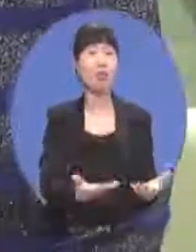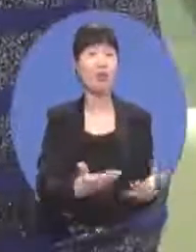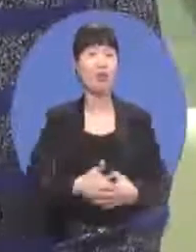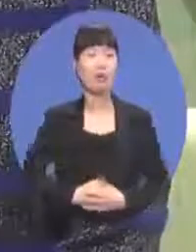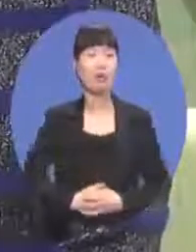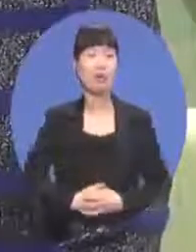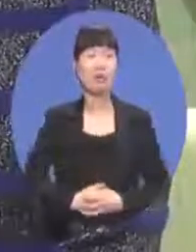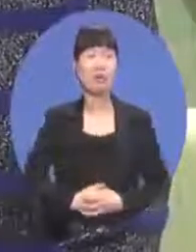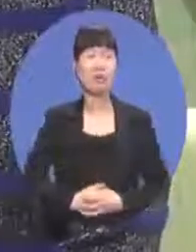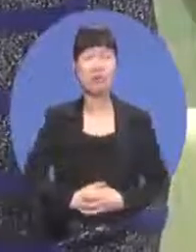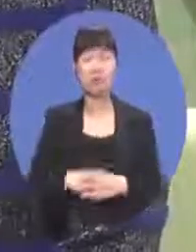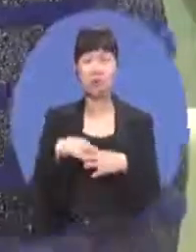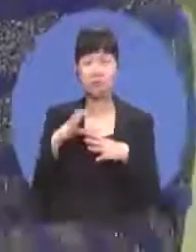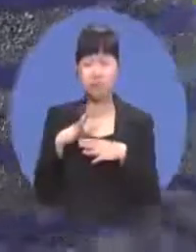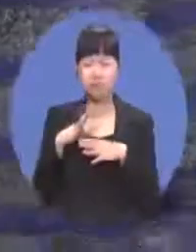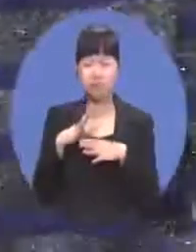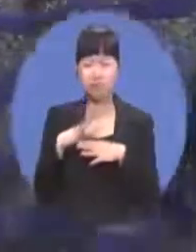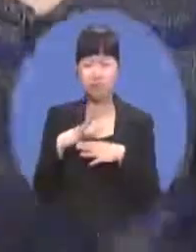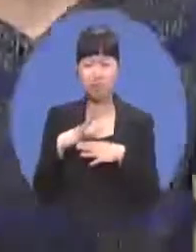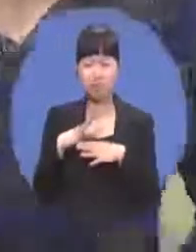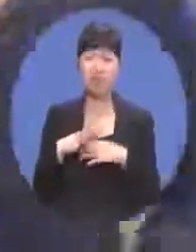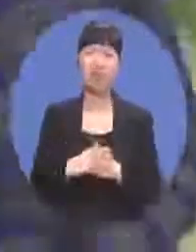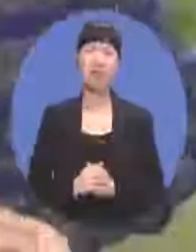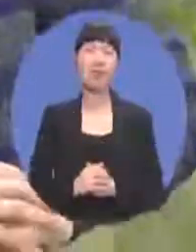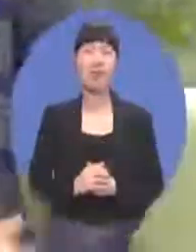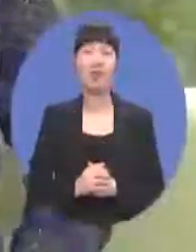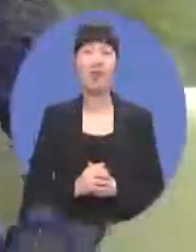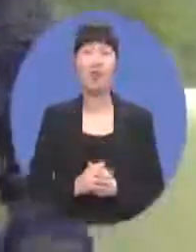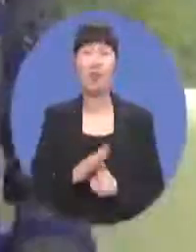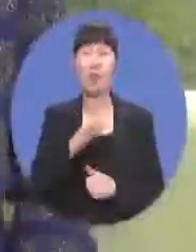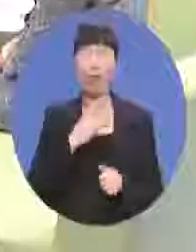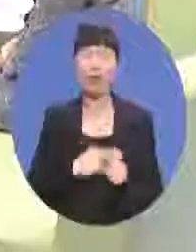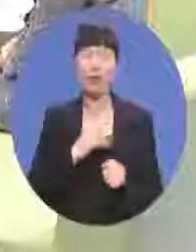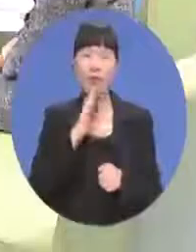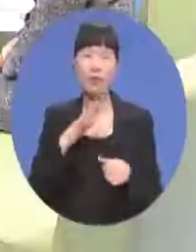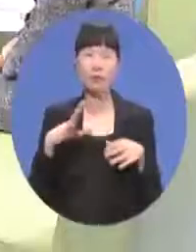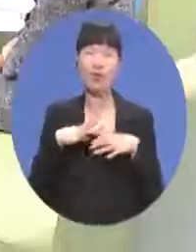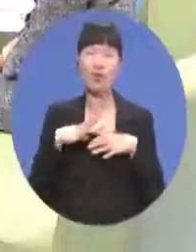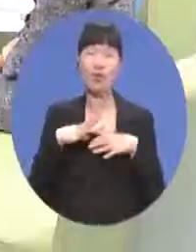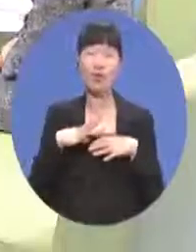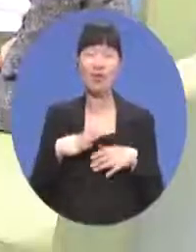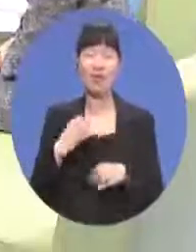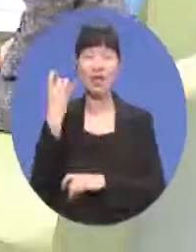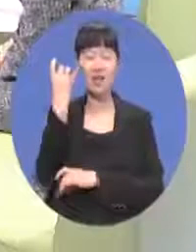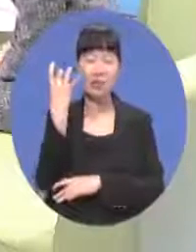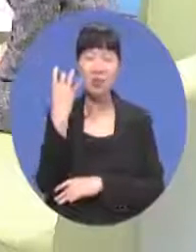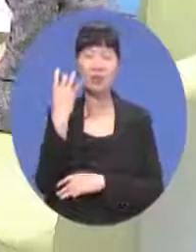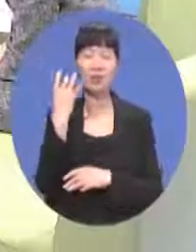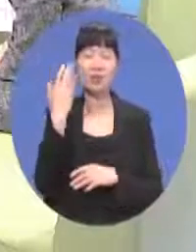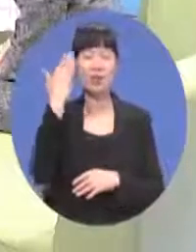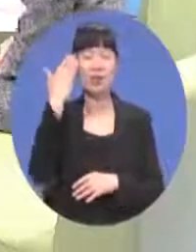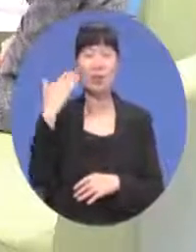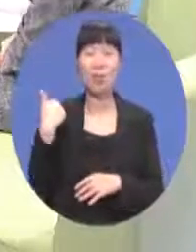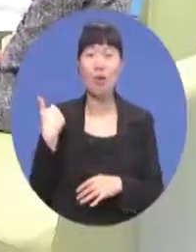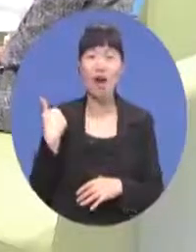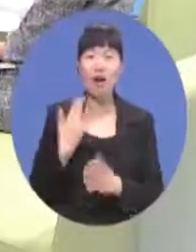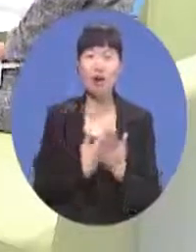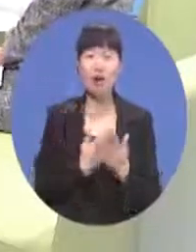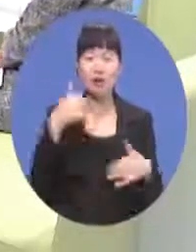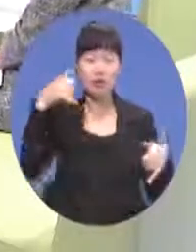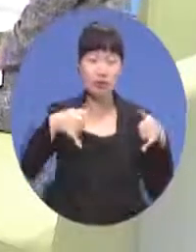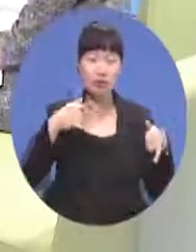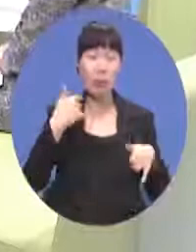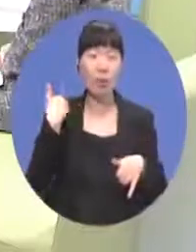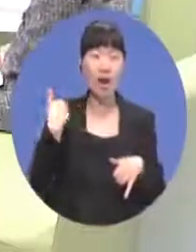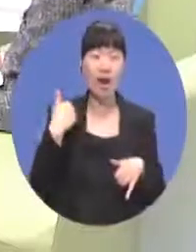응? 왜 이렇게 무서워요? 그러니까요. 선생님 무섭네요. 네. 그렇죠. 아니 근데 너무 기본적인 걸 모르잖아요. 애가 유리구두를 모른다는 거면